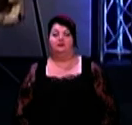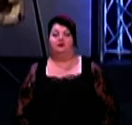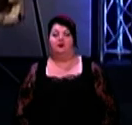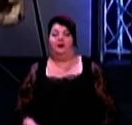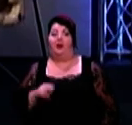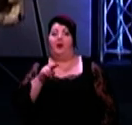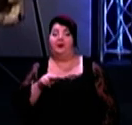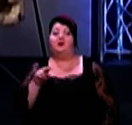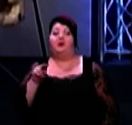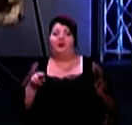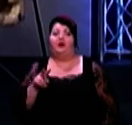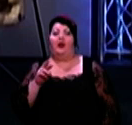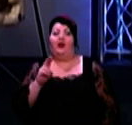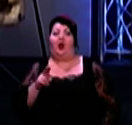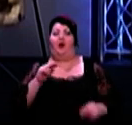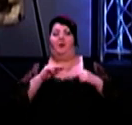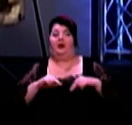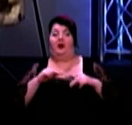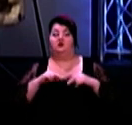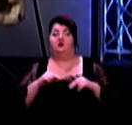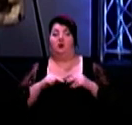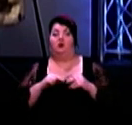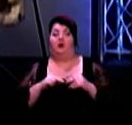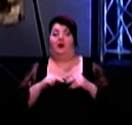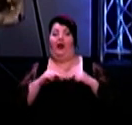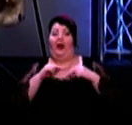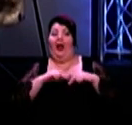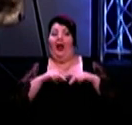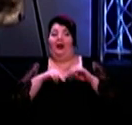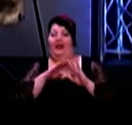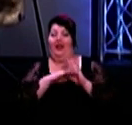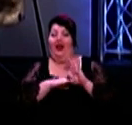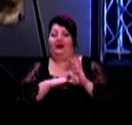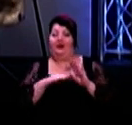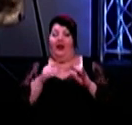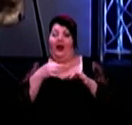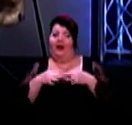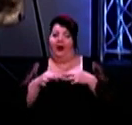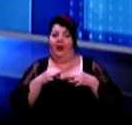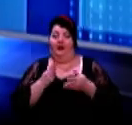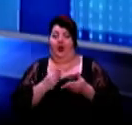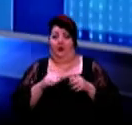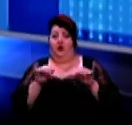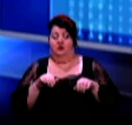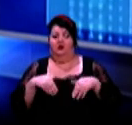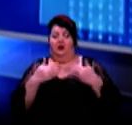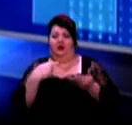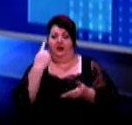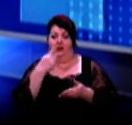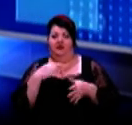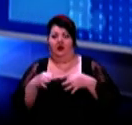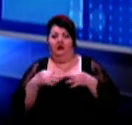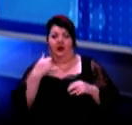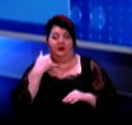Петре Петровичу, як працюють кар'єрні радники в період карантину? Мають можливість надавати індивідуальні консультації? Звичайно.